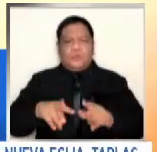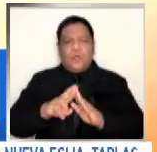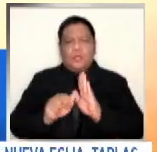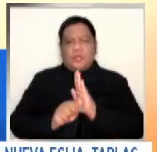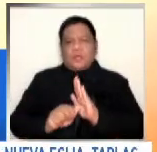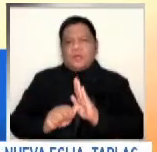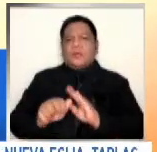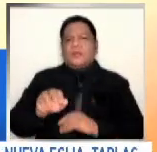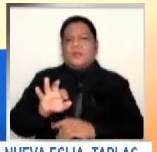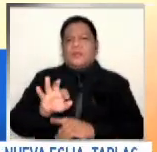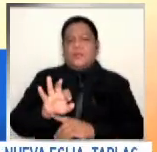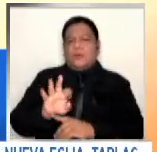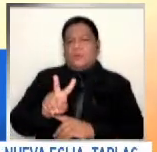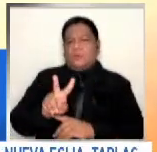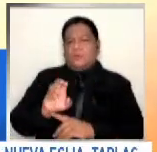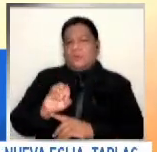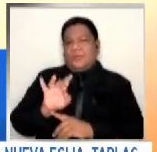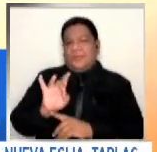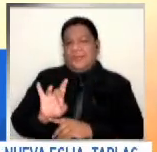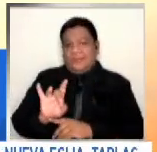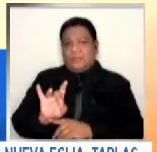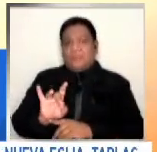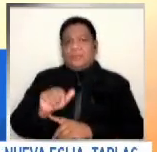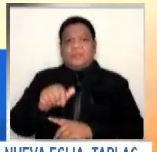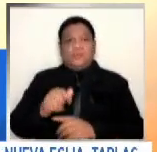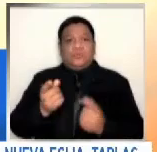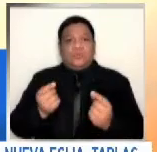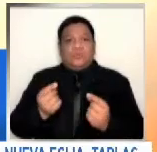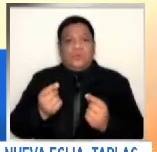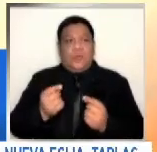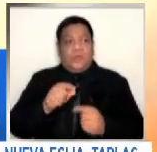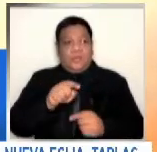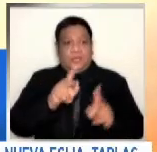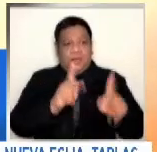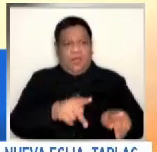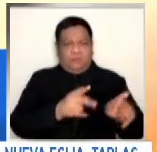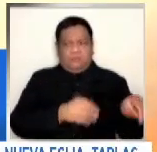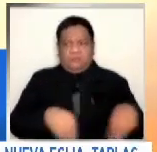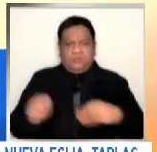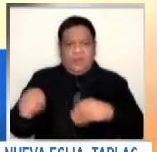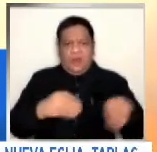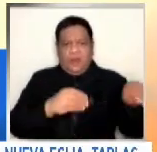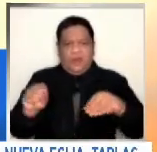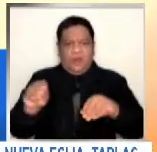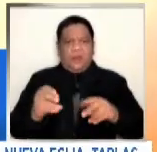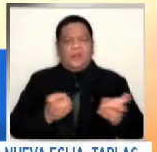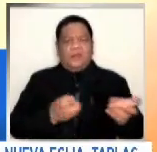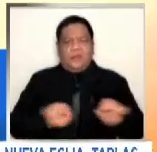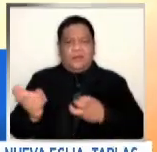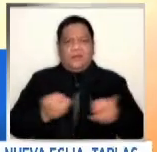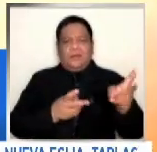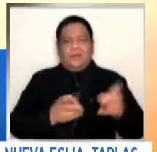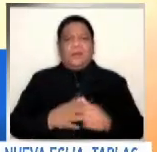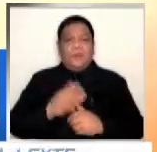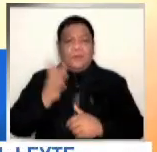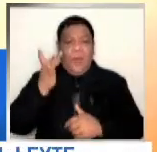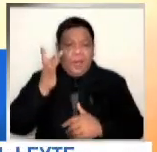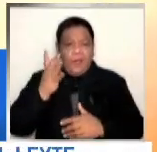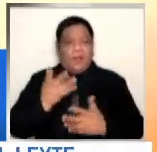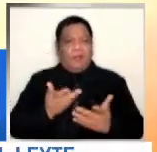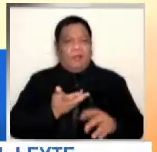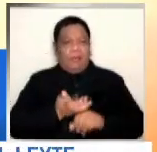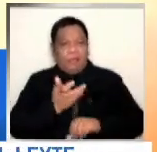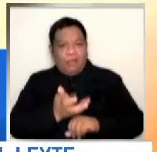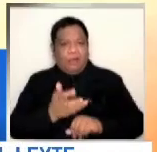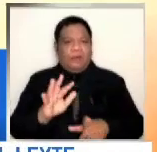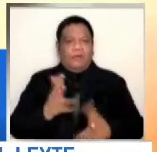9208, actually ito yung pangangalakal na ng tao in general. So, meron, dahil sa panloloko, pamimilit, o dala